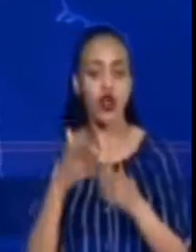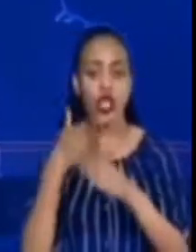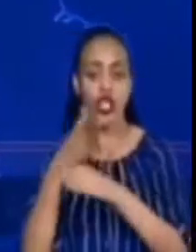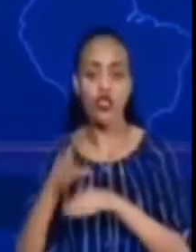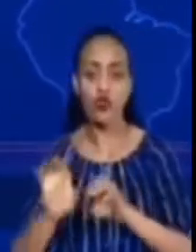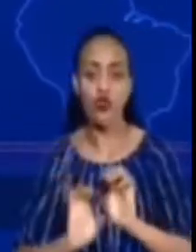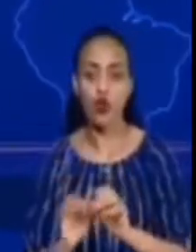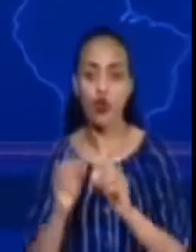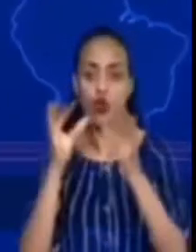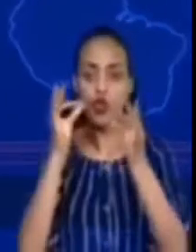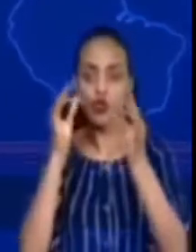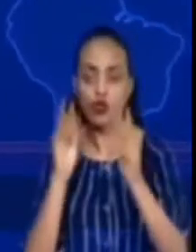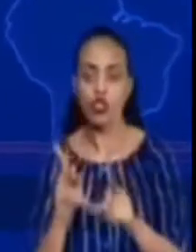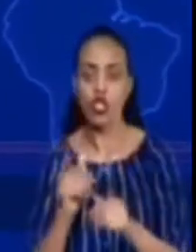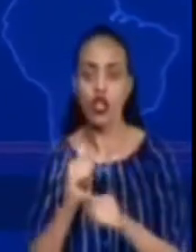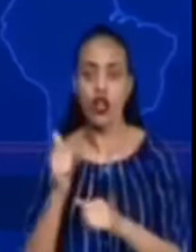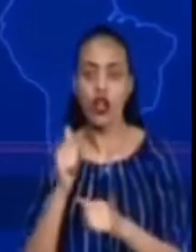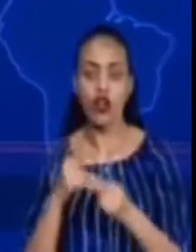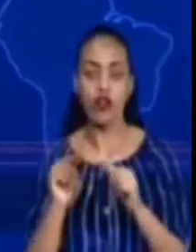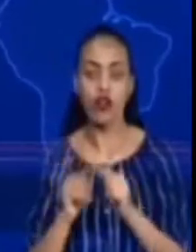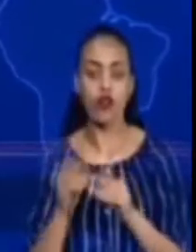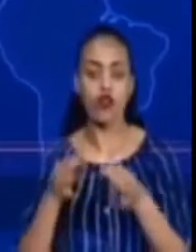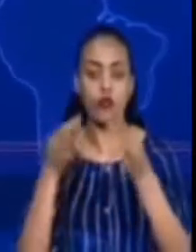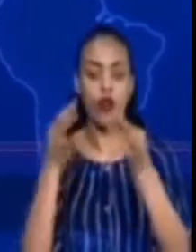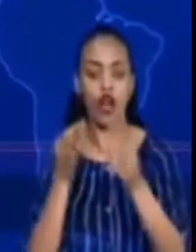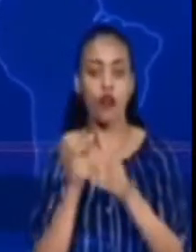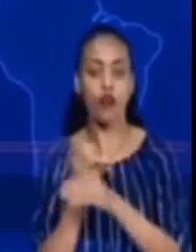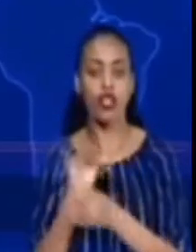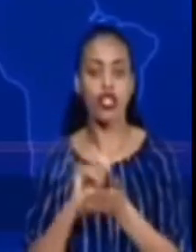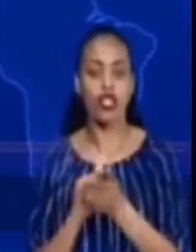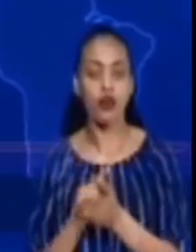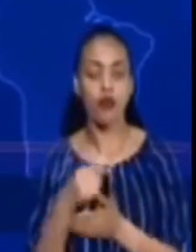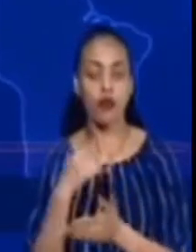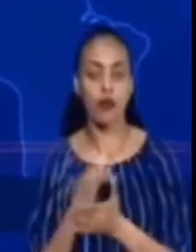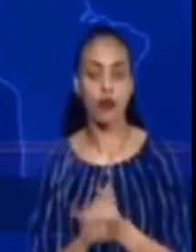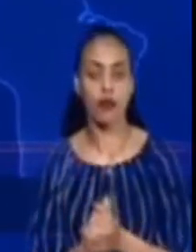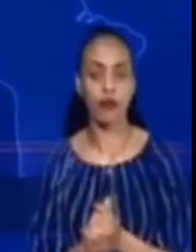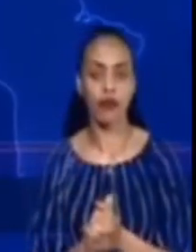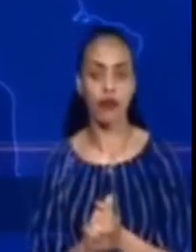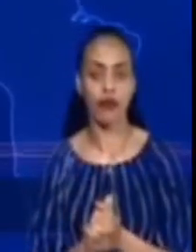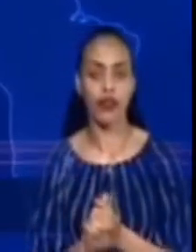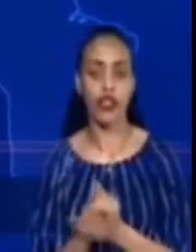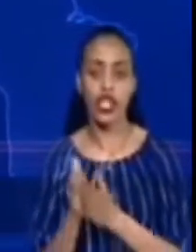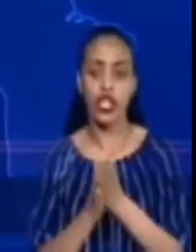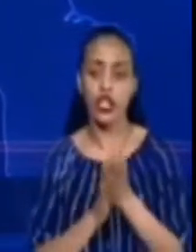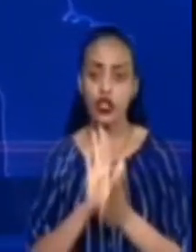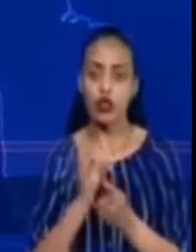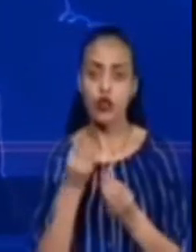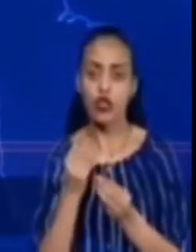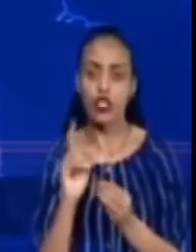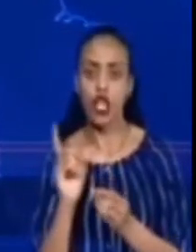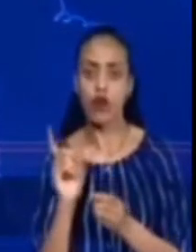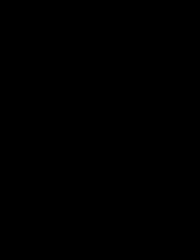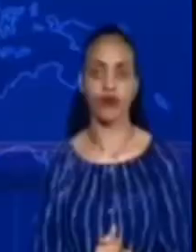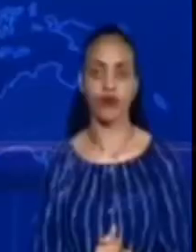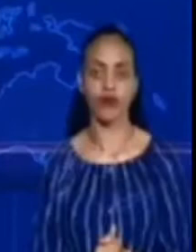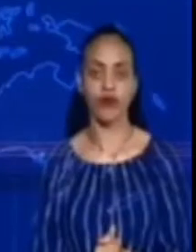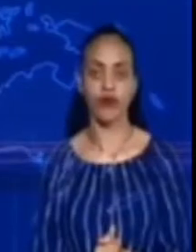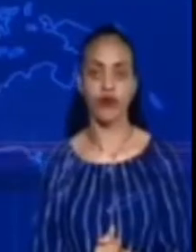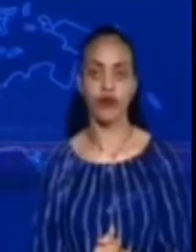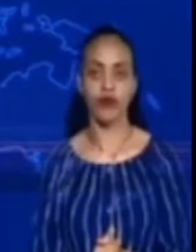ወራነ ጣሊያንስ በከሎለን ረት ሃለ እንዴብን መንጫሰ ወይ ተማሩት ዴብአንስ ሁመን ማሩ